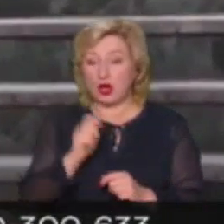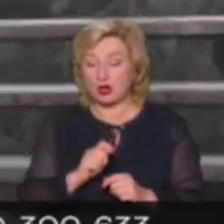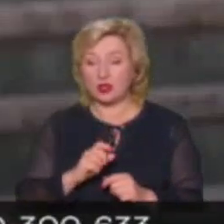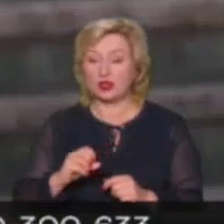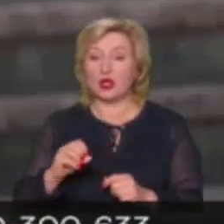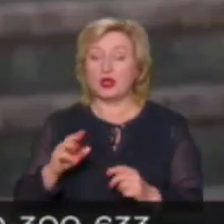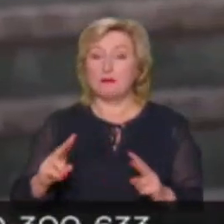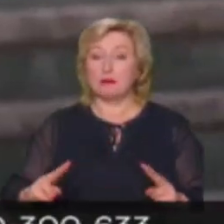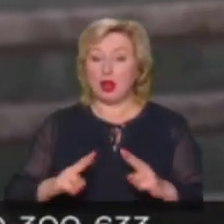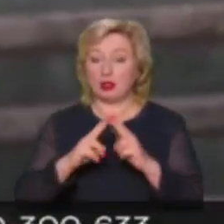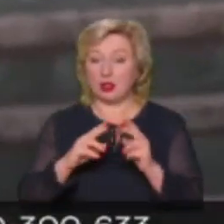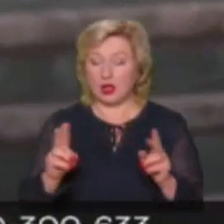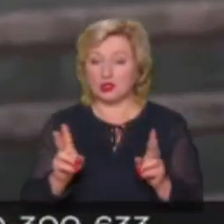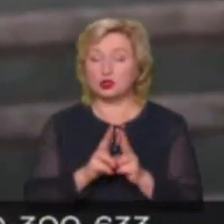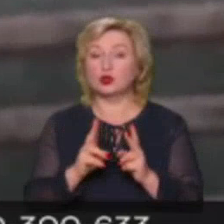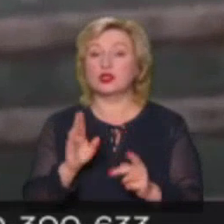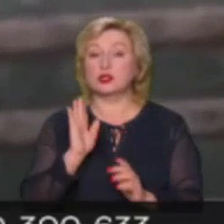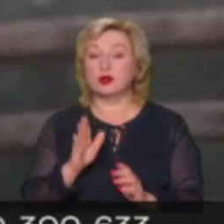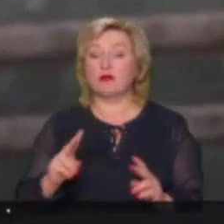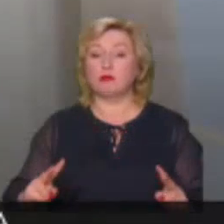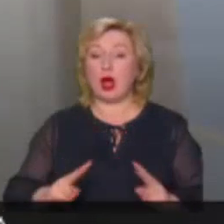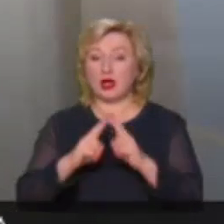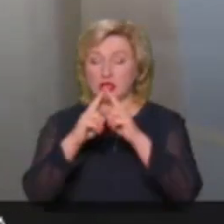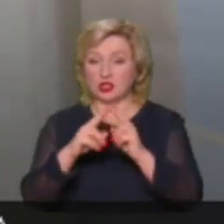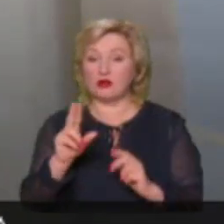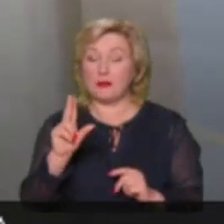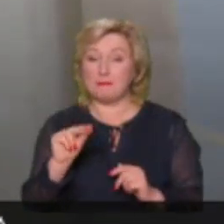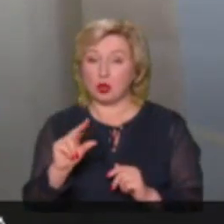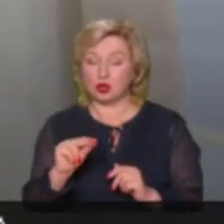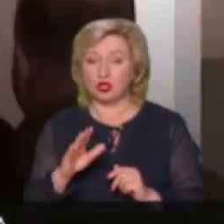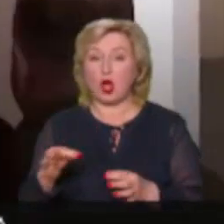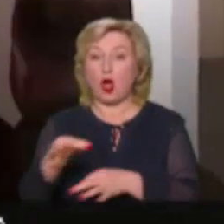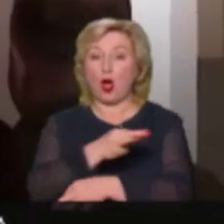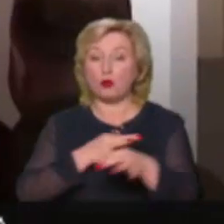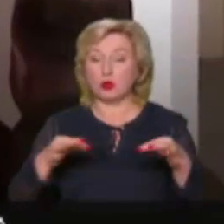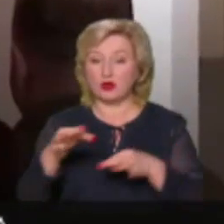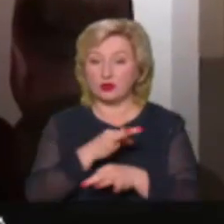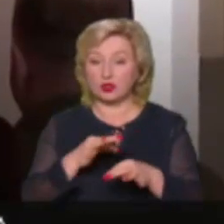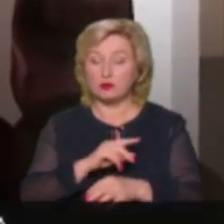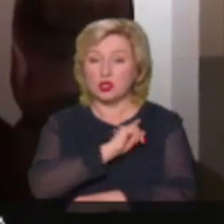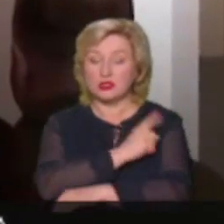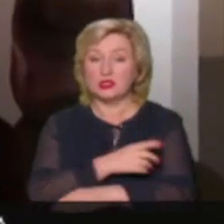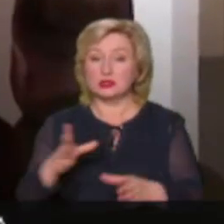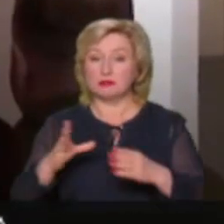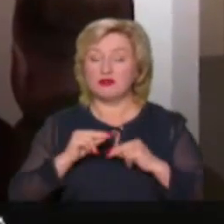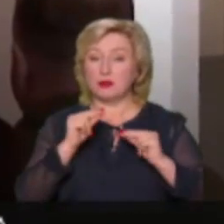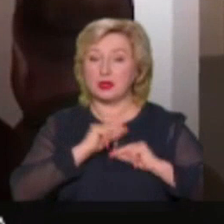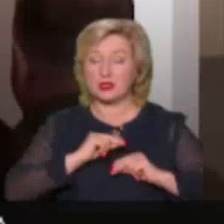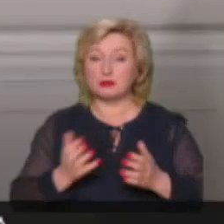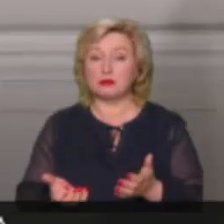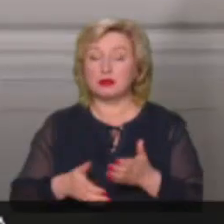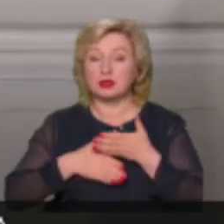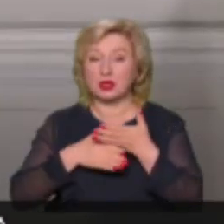палаці. Зустріч відбудеться в Парижі у понеділок. На ній обговорюватимуть посилення співпраці, аби підтримувати